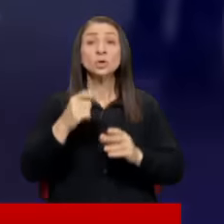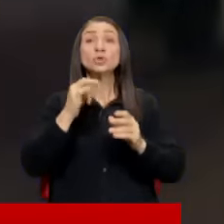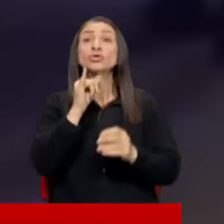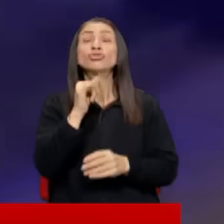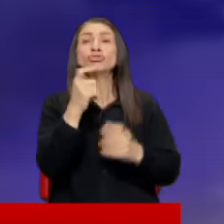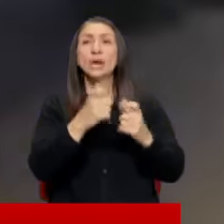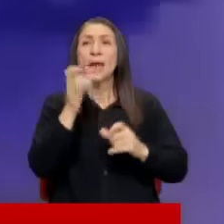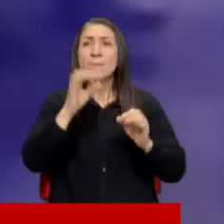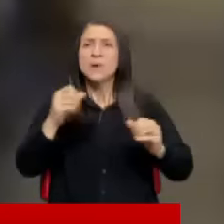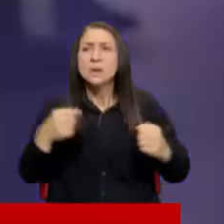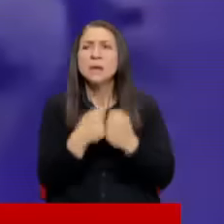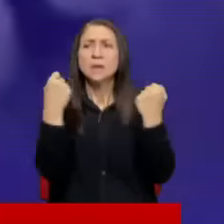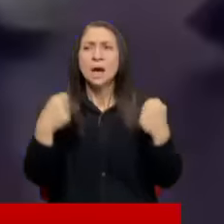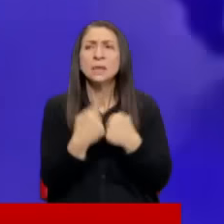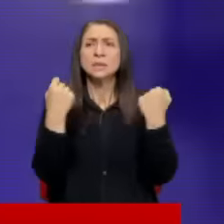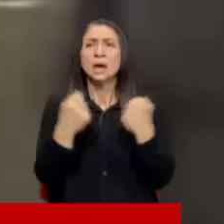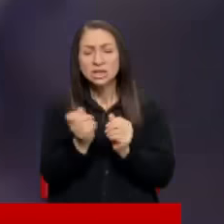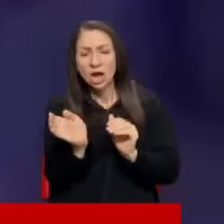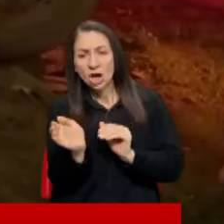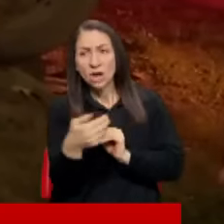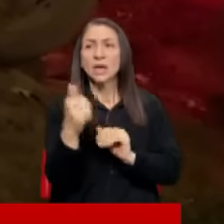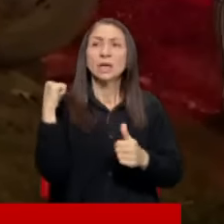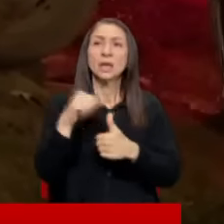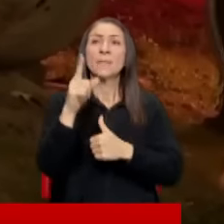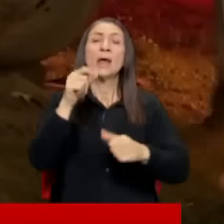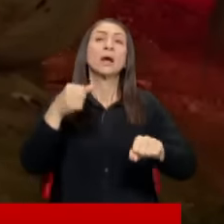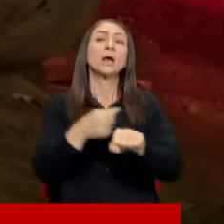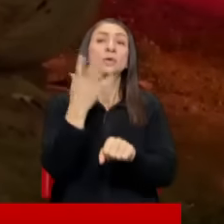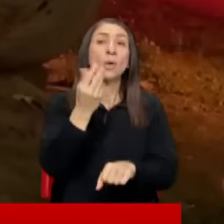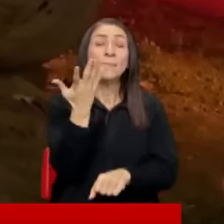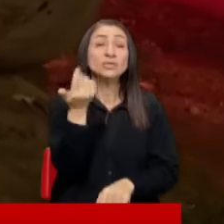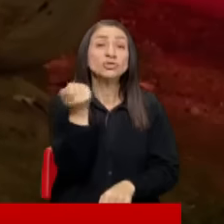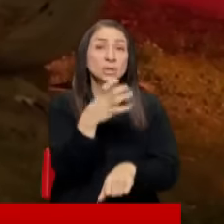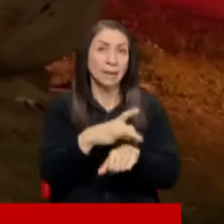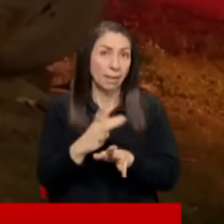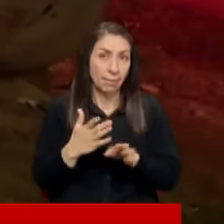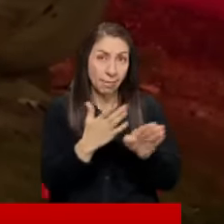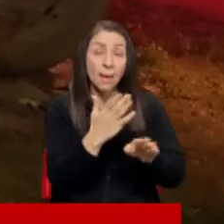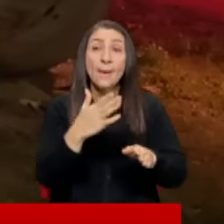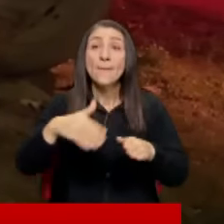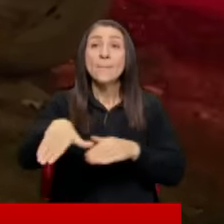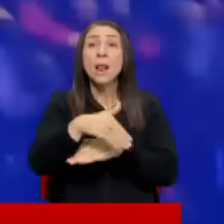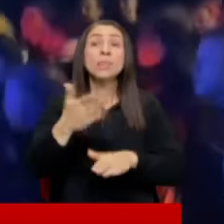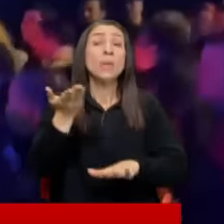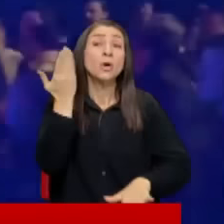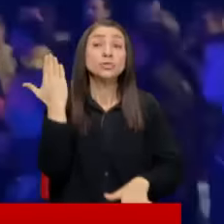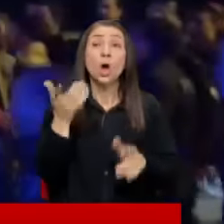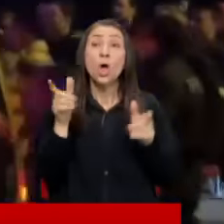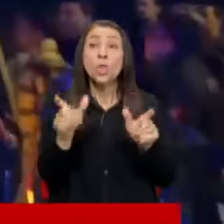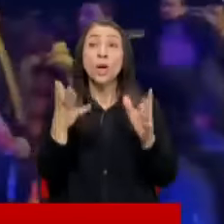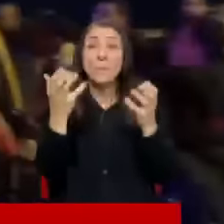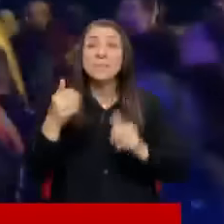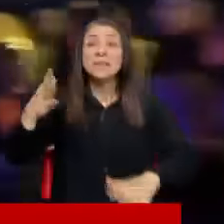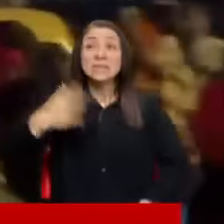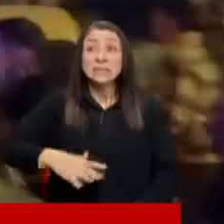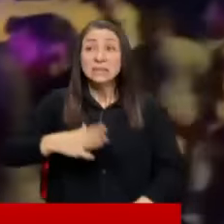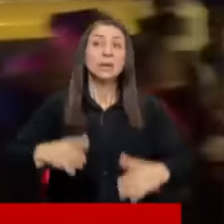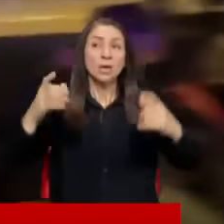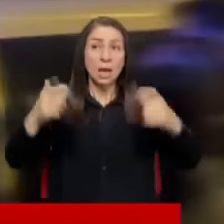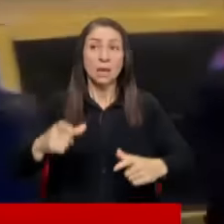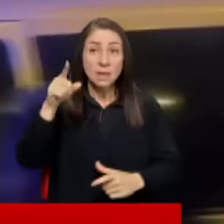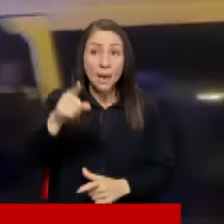Düzce'de sürekli kazaların yaşandığı kavşakta yine bir kaza oldu. 5 kişi yaralandı. Mahalleli daha önce önlem alınmasını istediği